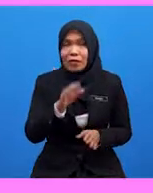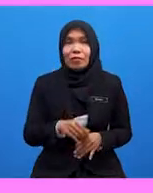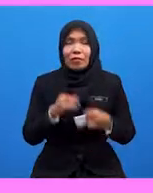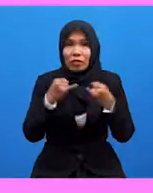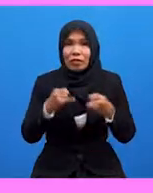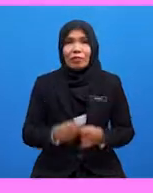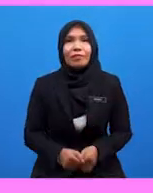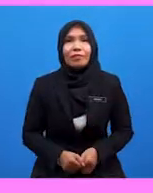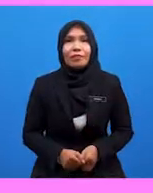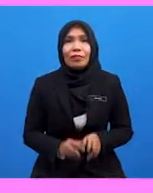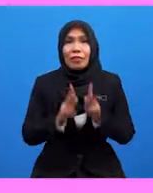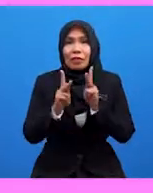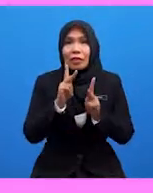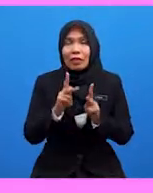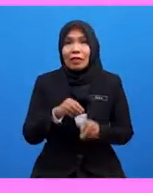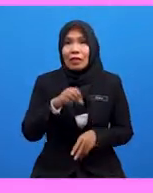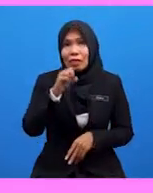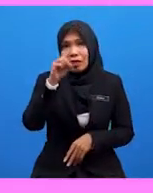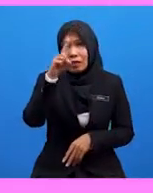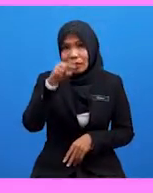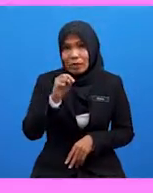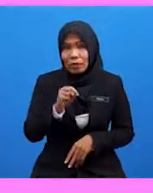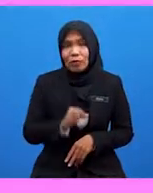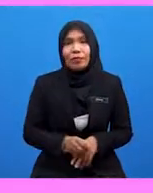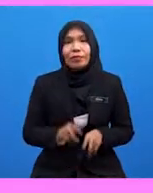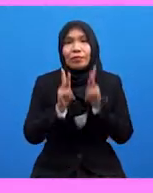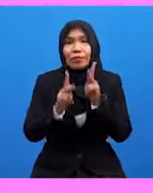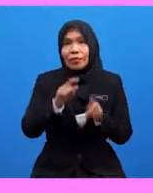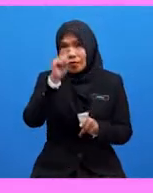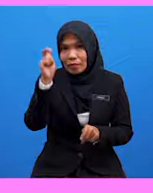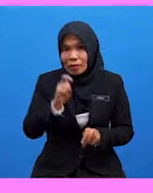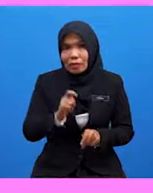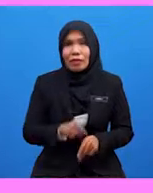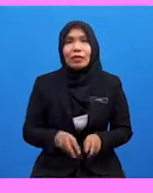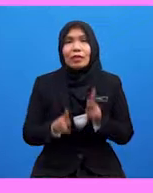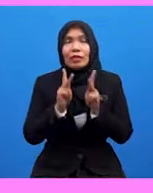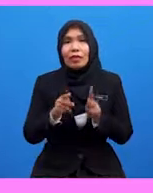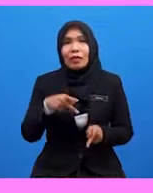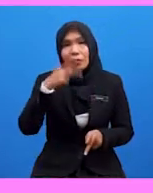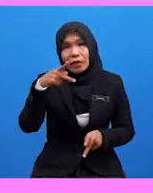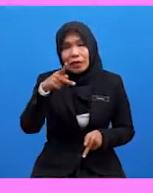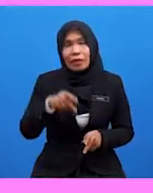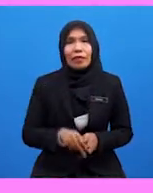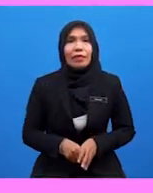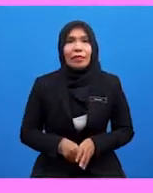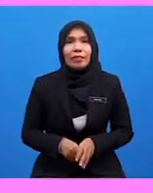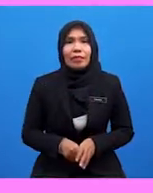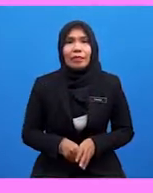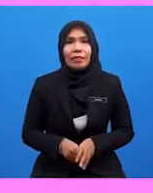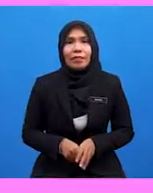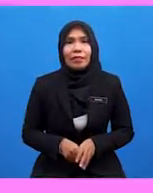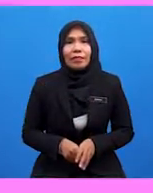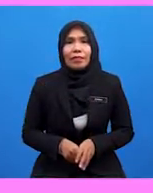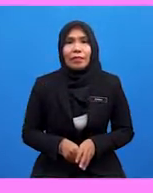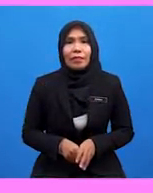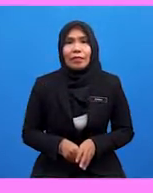kata seru, kata tanya, kata perintah, kata pembenar dan kata pangkal ayat. Kata